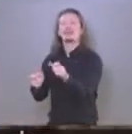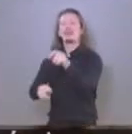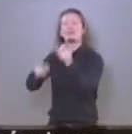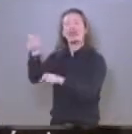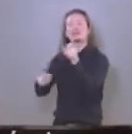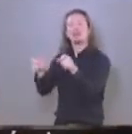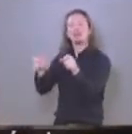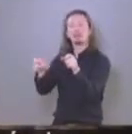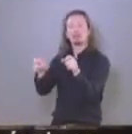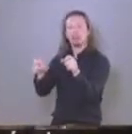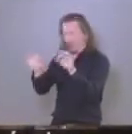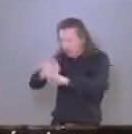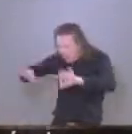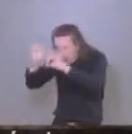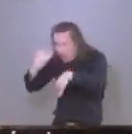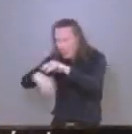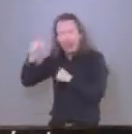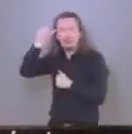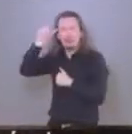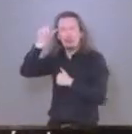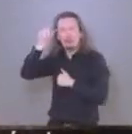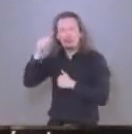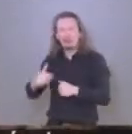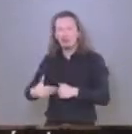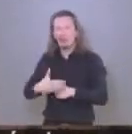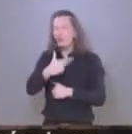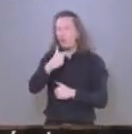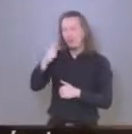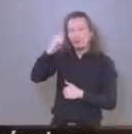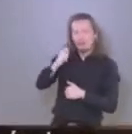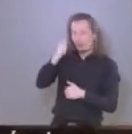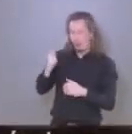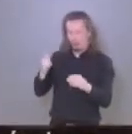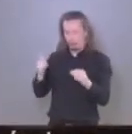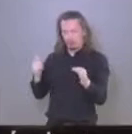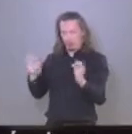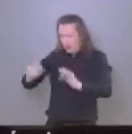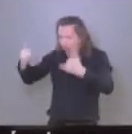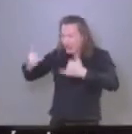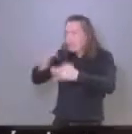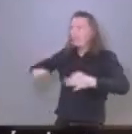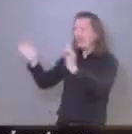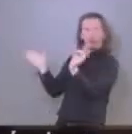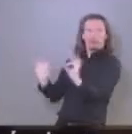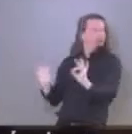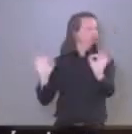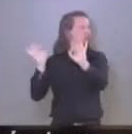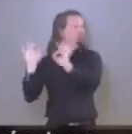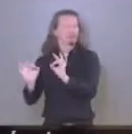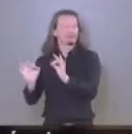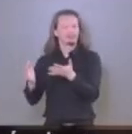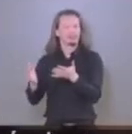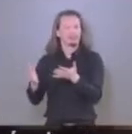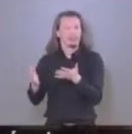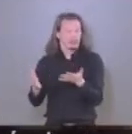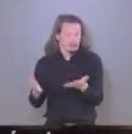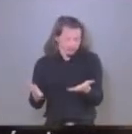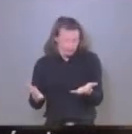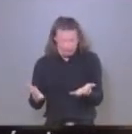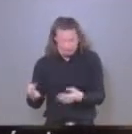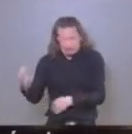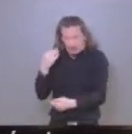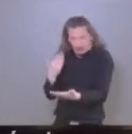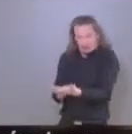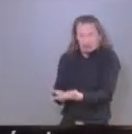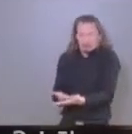République. L'homosexualité n'existe pas ici. » Vous voyez que quand on est à dire ça, c'est